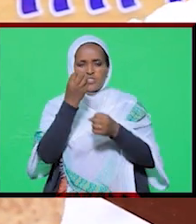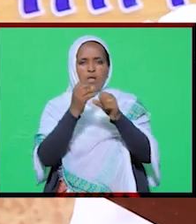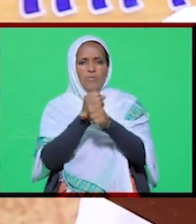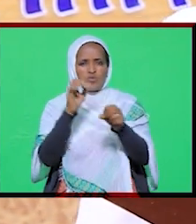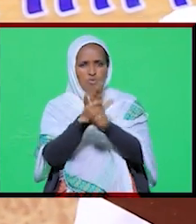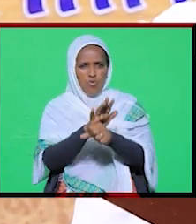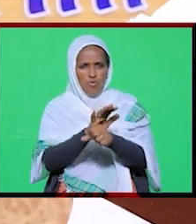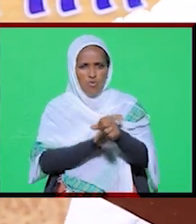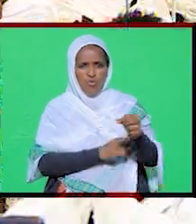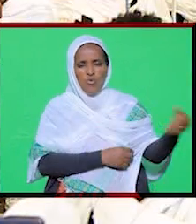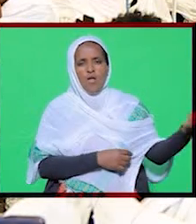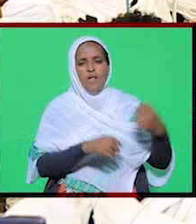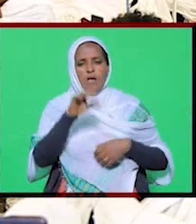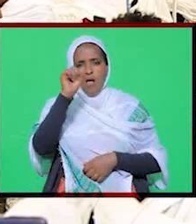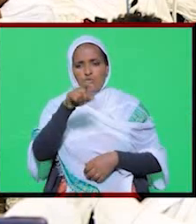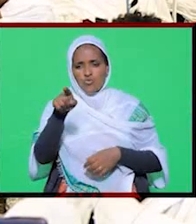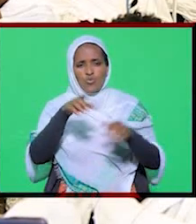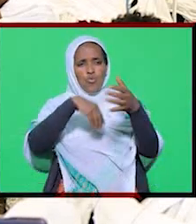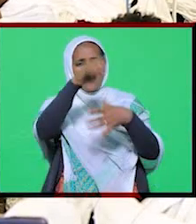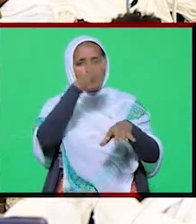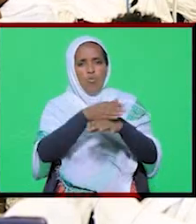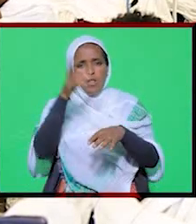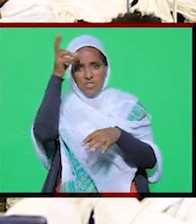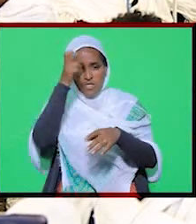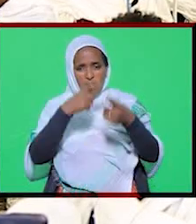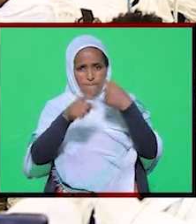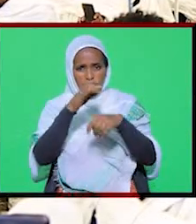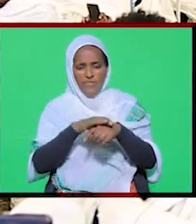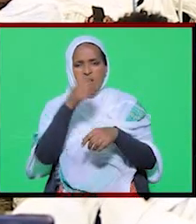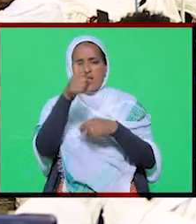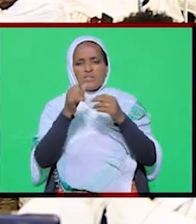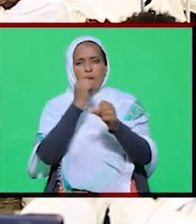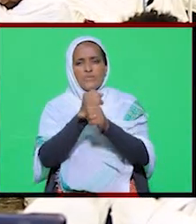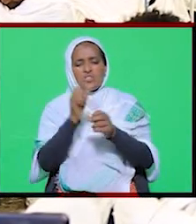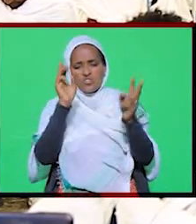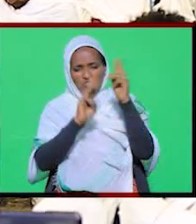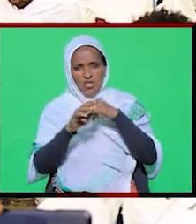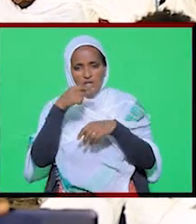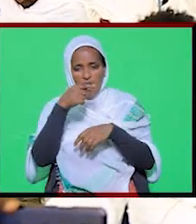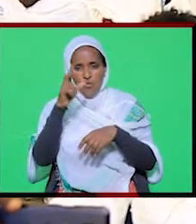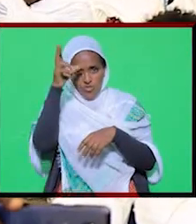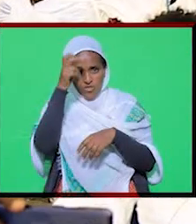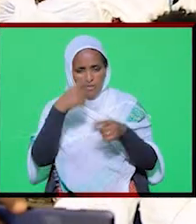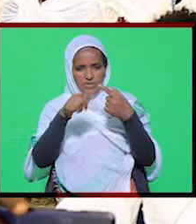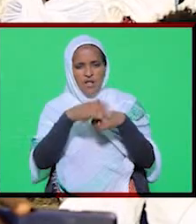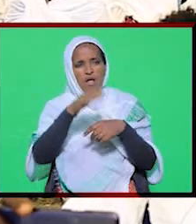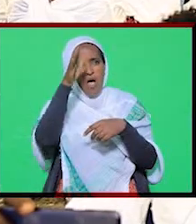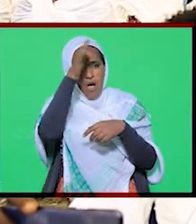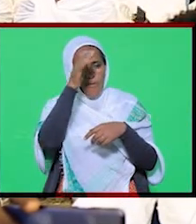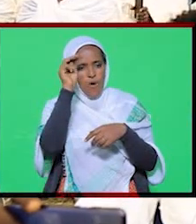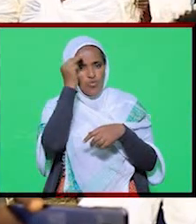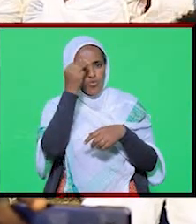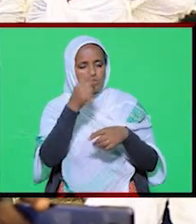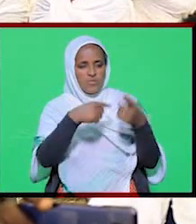ነው አልኳችሁ? አዎ እሱ ከወጣ በኋላ ሰይጣን መጣና 10 ዓመት አስቸገረኝ ያለው ሰይጣን ማለት ነው። ለአባ አንጦንስ